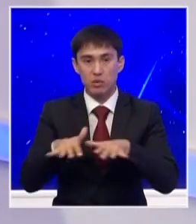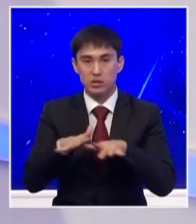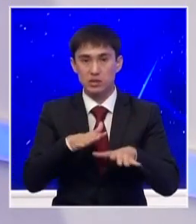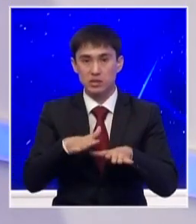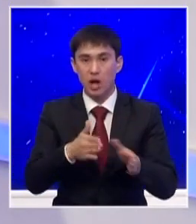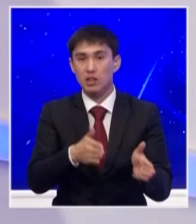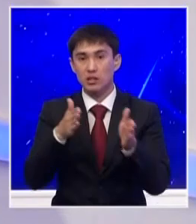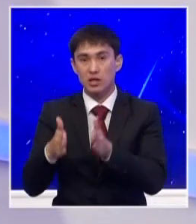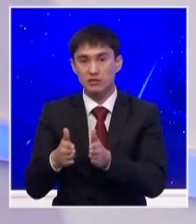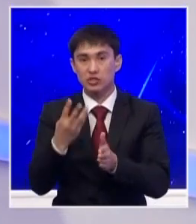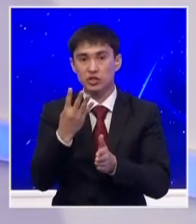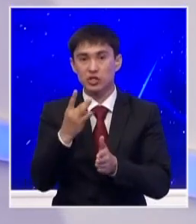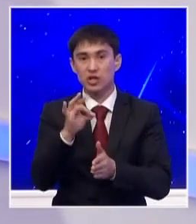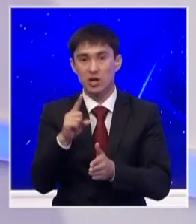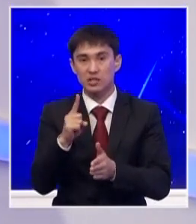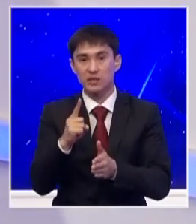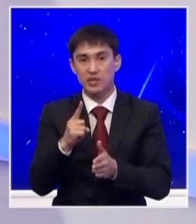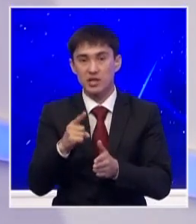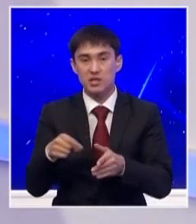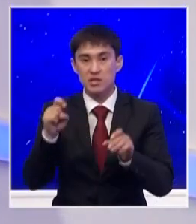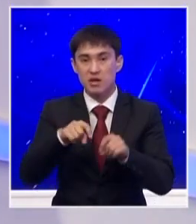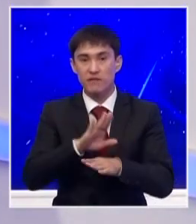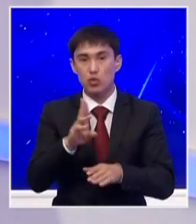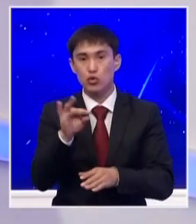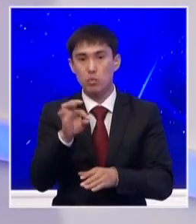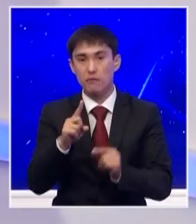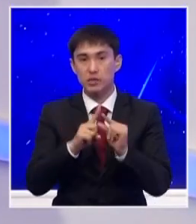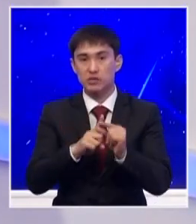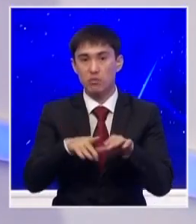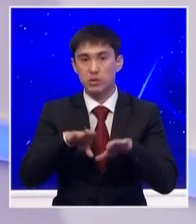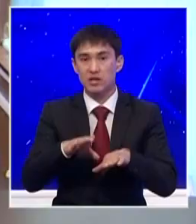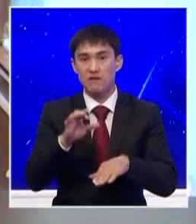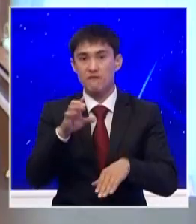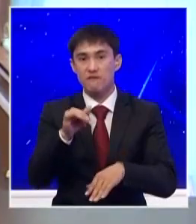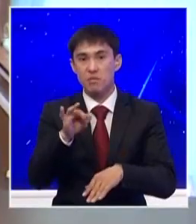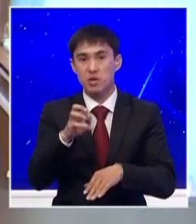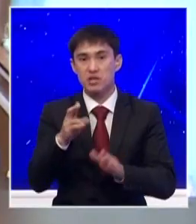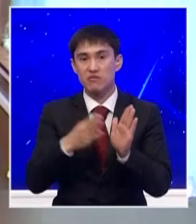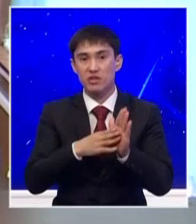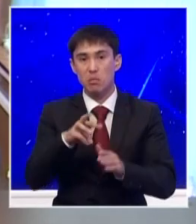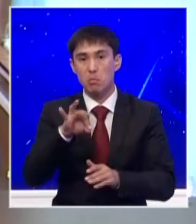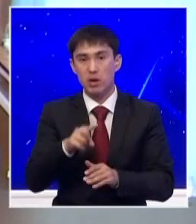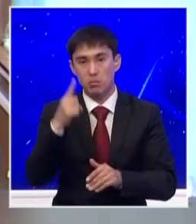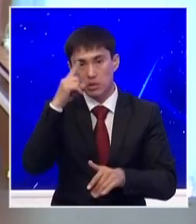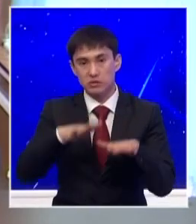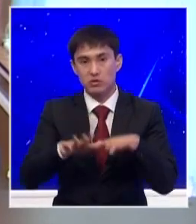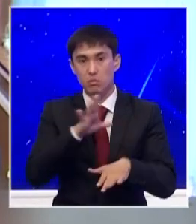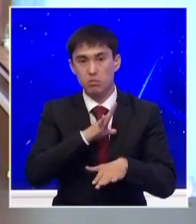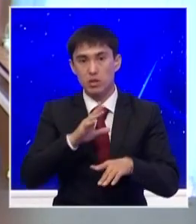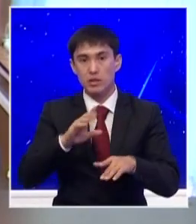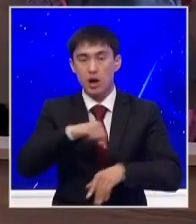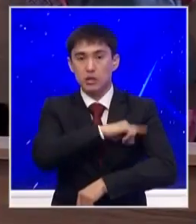процесс откладывался 4 раза из-за неявки Кутебаева. По словам представителя Фемиды, 9 марта подозреваемый